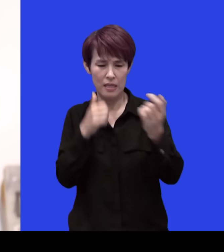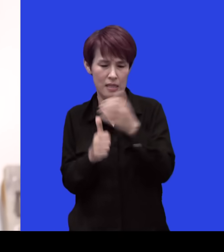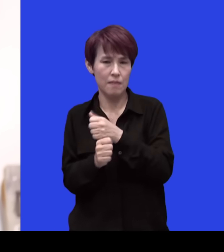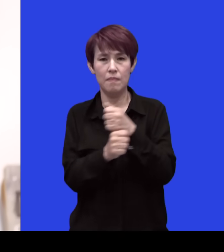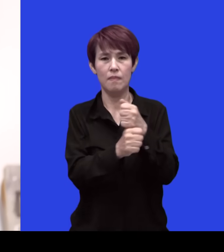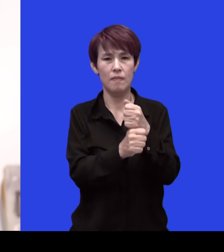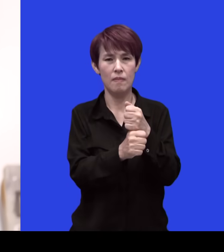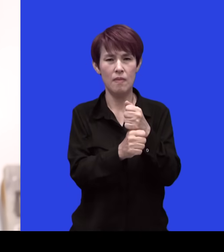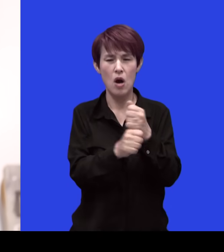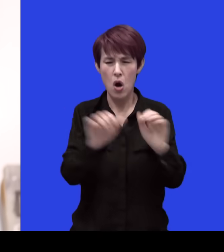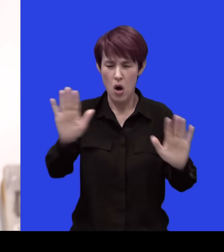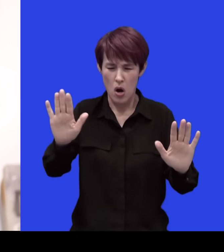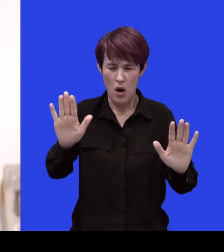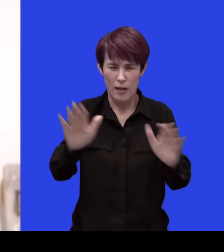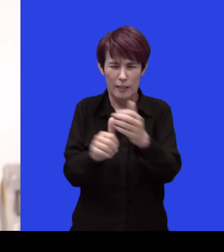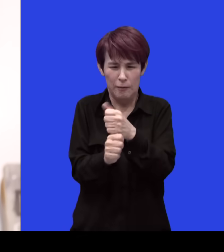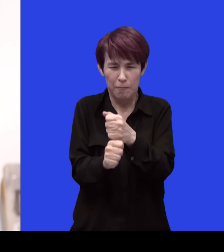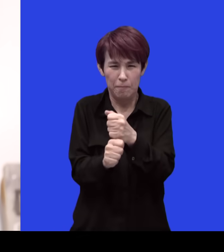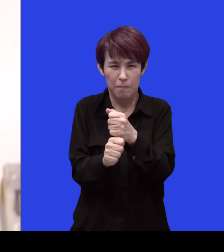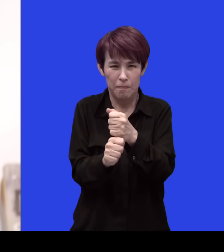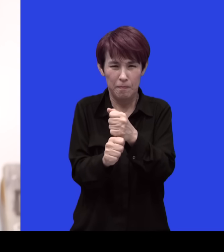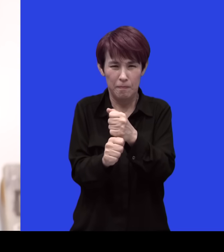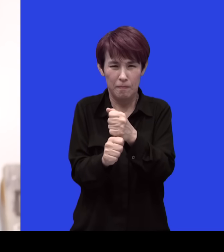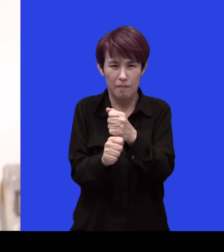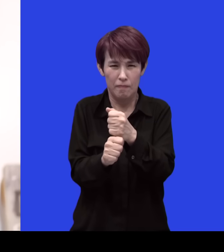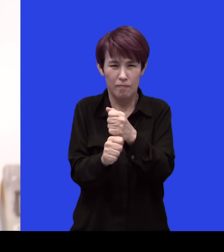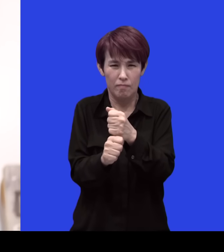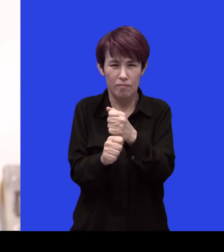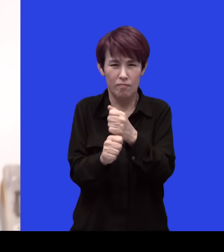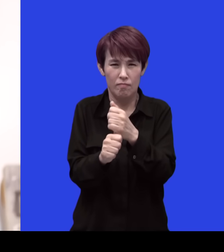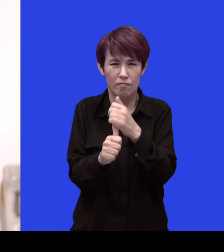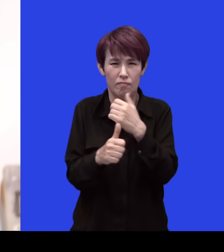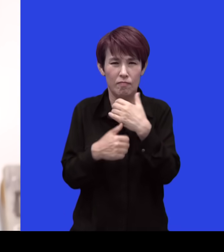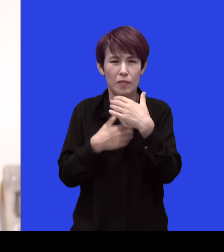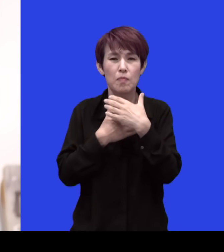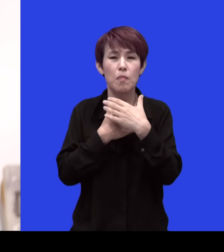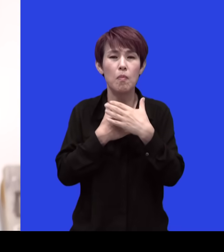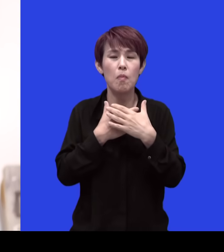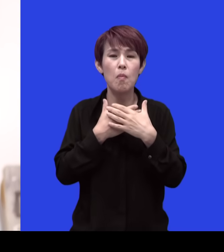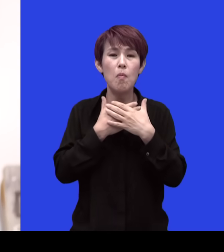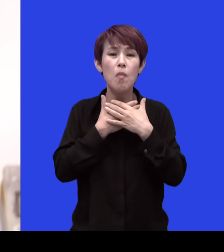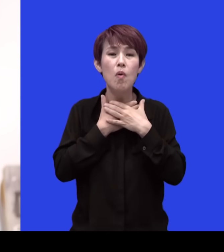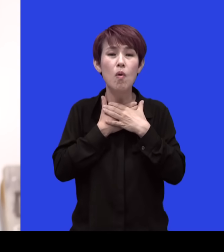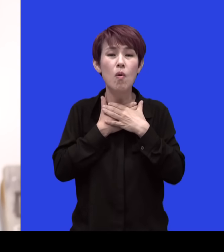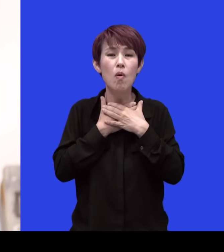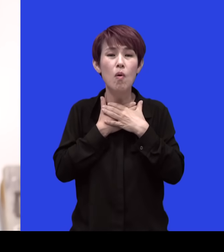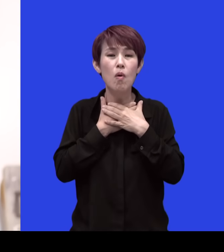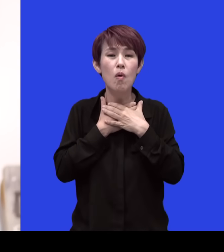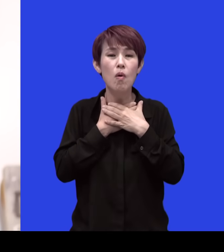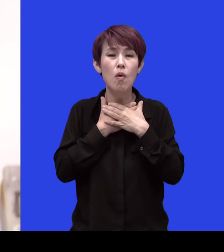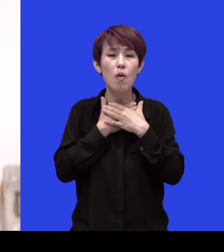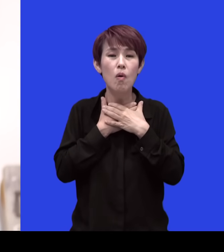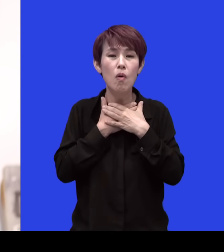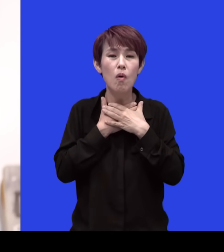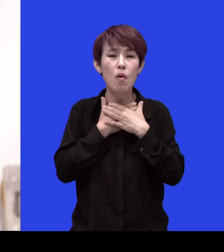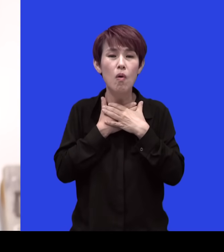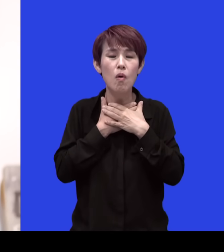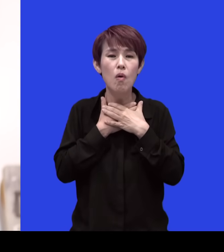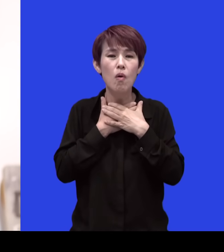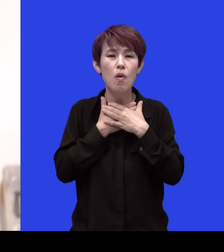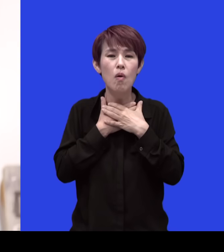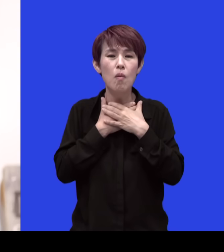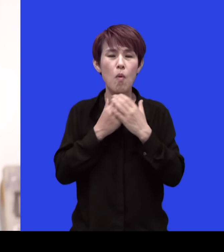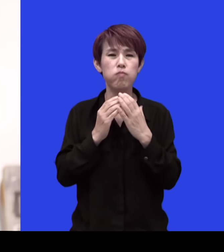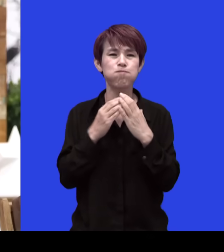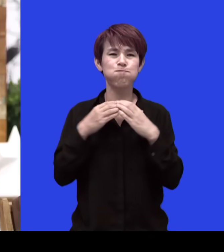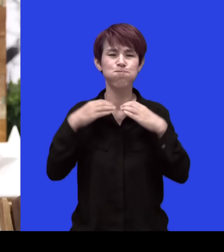예. 움직이지 못하게 해. 예. 그리고 조금 있으니까 여기 목에다가 2차 피해 예. 가지 않도록.